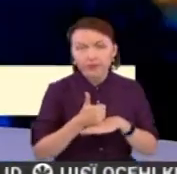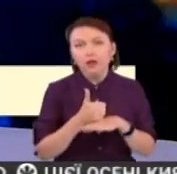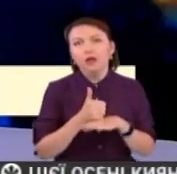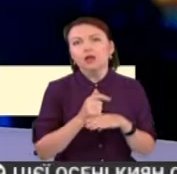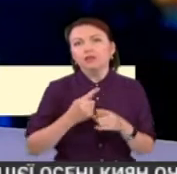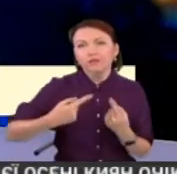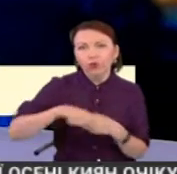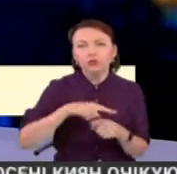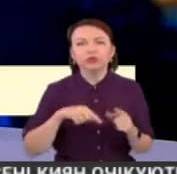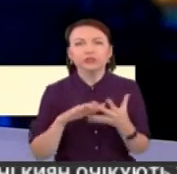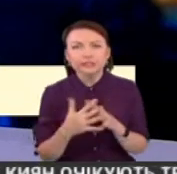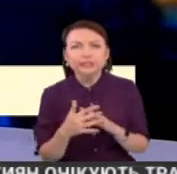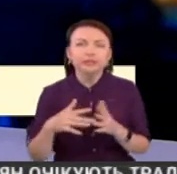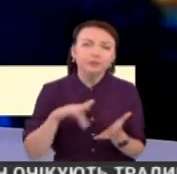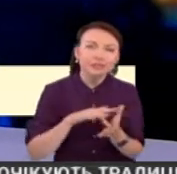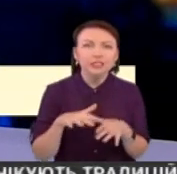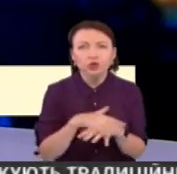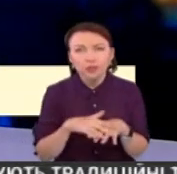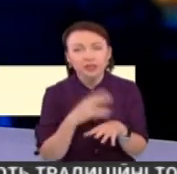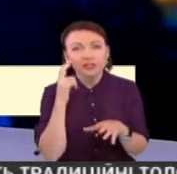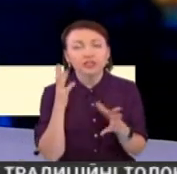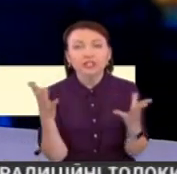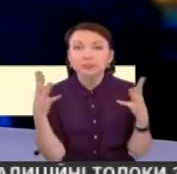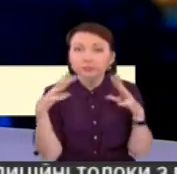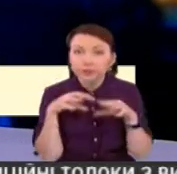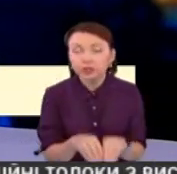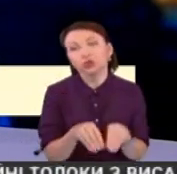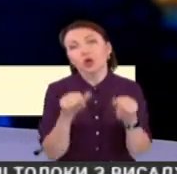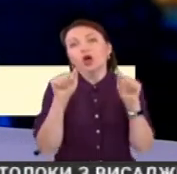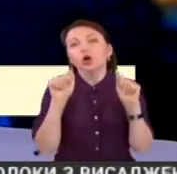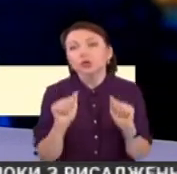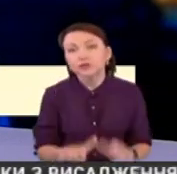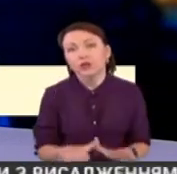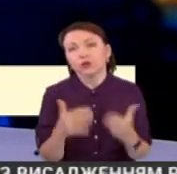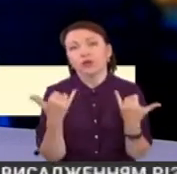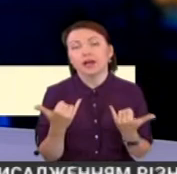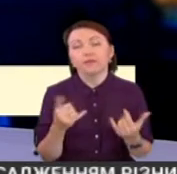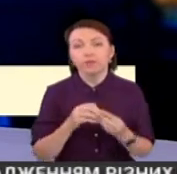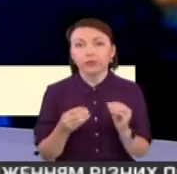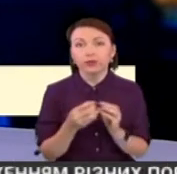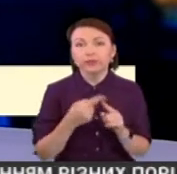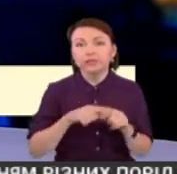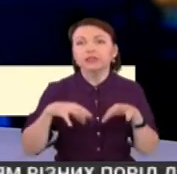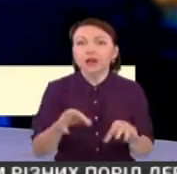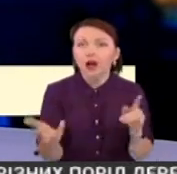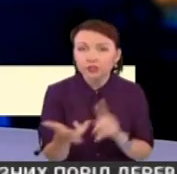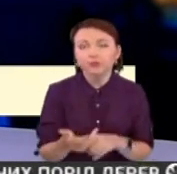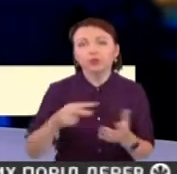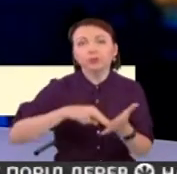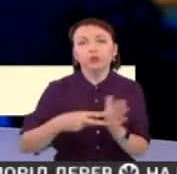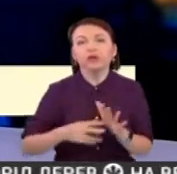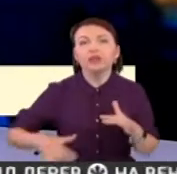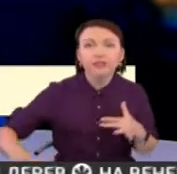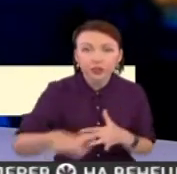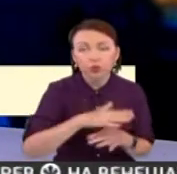сільських міських громад міста Києва і спільно розв'язують наявні проблеми. Це транспорт, це планування